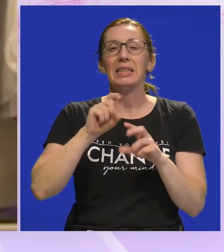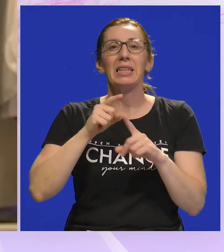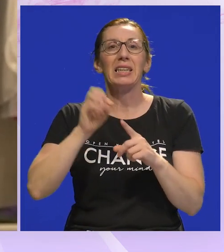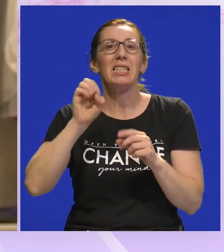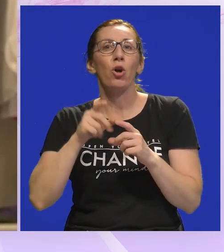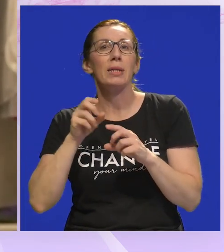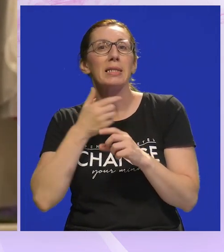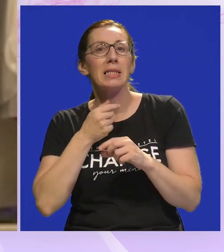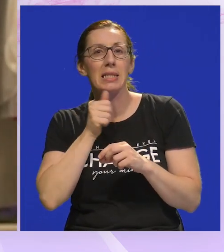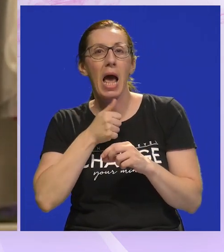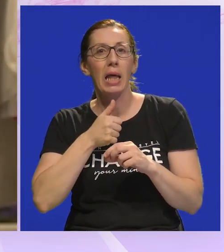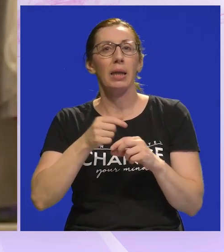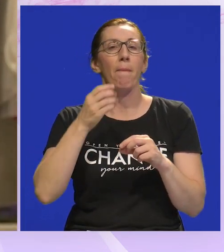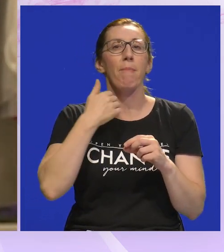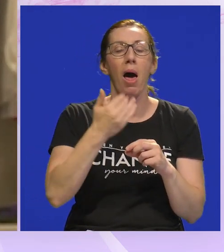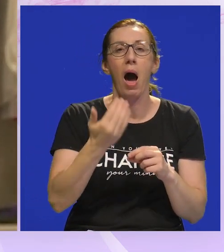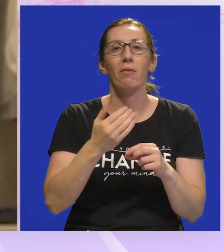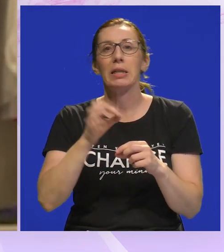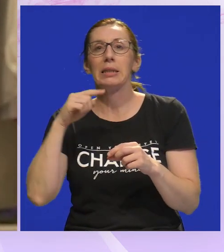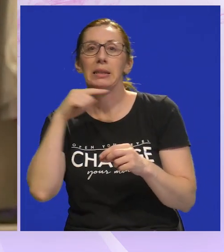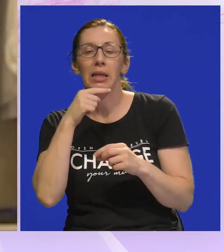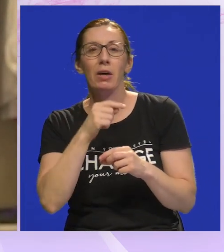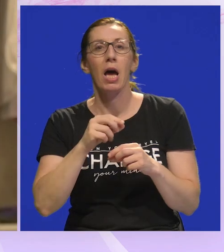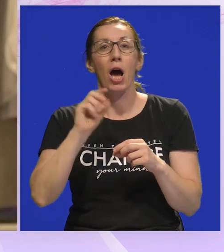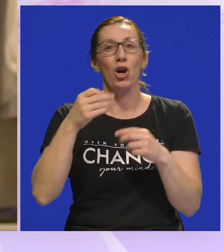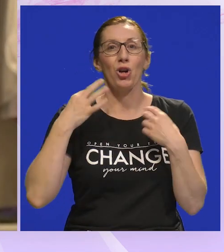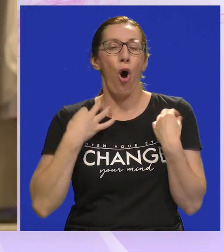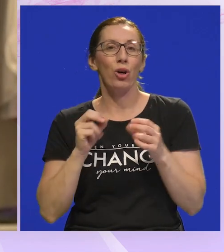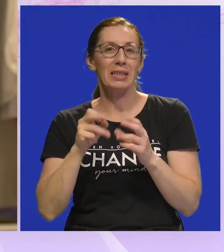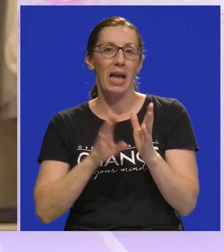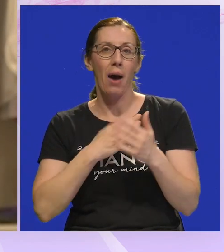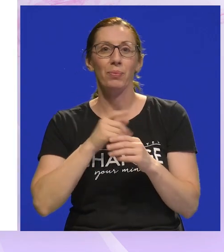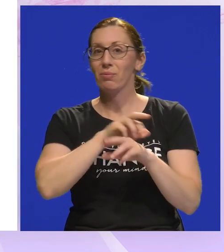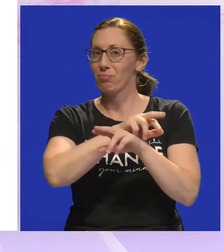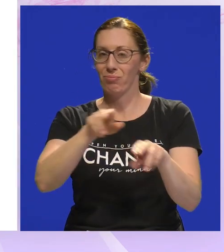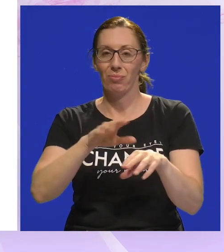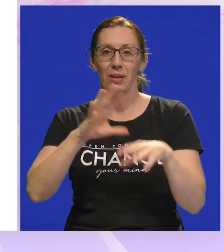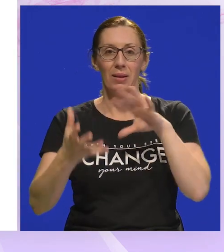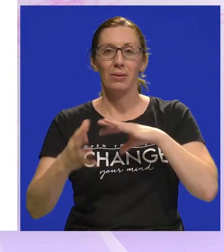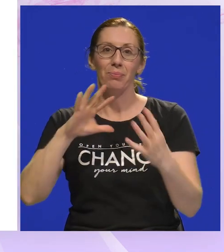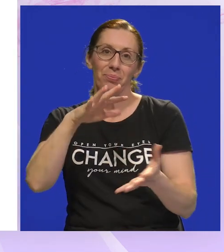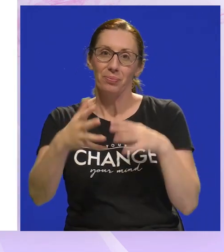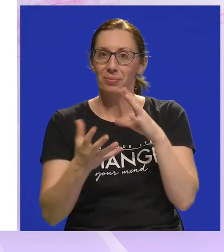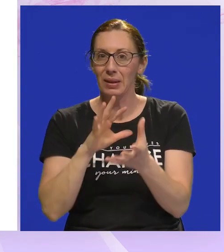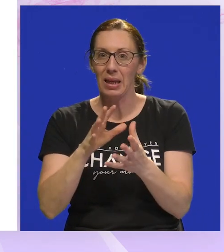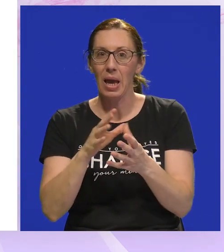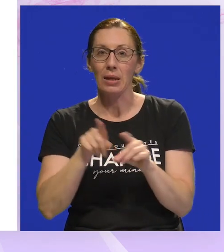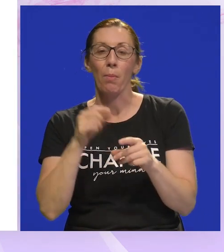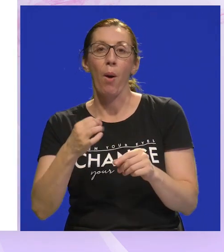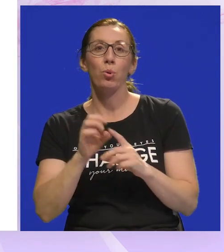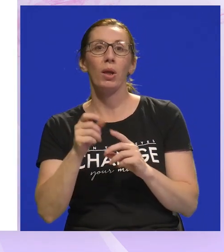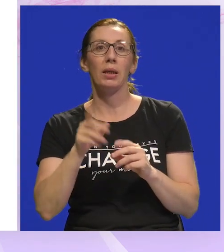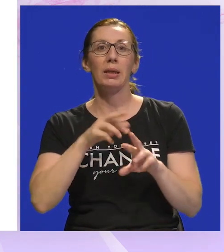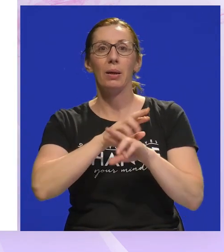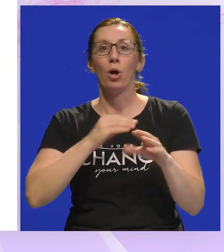tirkizno zelene do plave, crvene, roze, tako da onako svih nijansa. Evo, te rainbow haljine stvarno su bile popularne